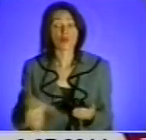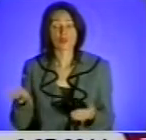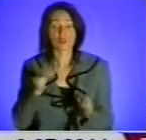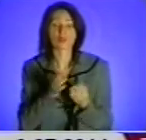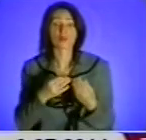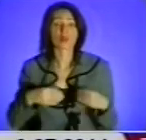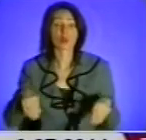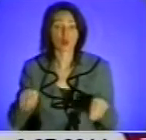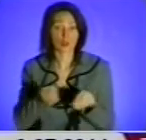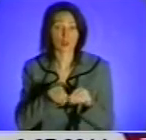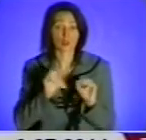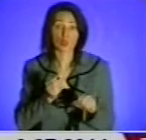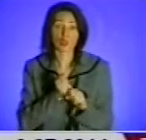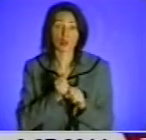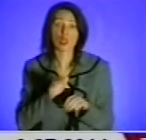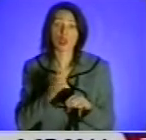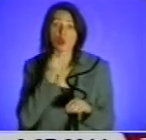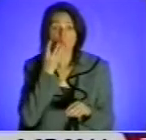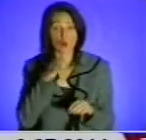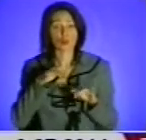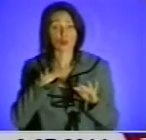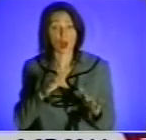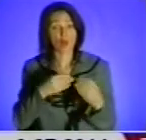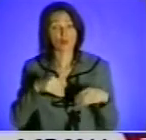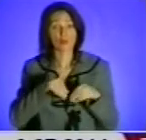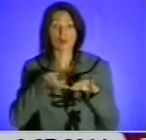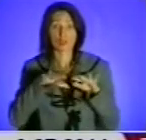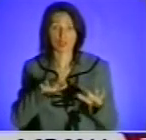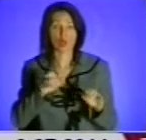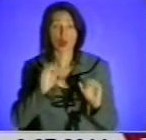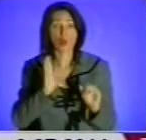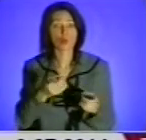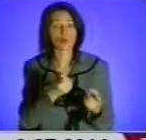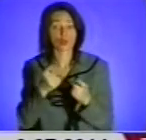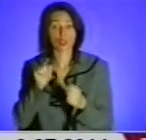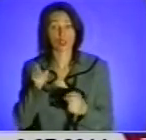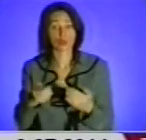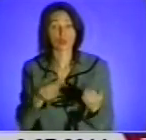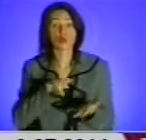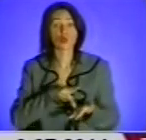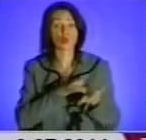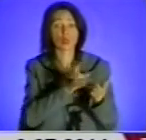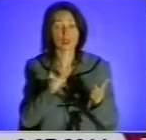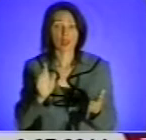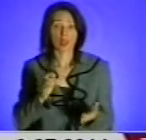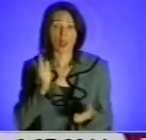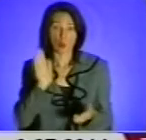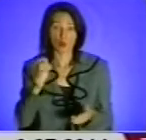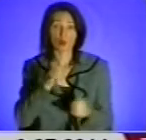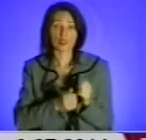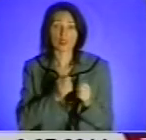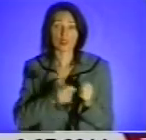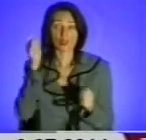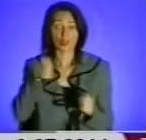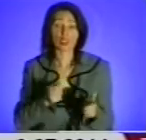зробити якусь хорошу справу, спільне діло. Будемо залучати їх. Можливо, і туристи стали б частіше заїжджати до